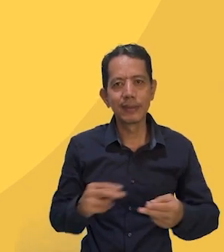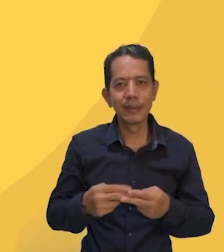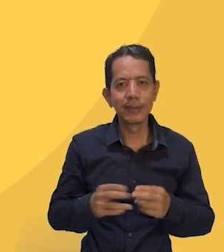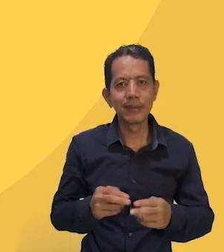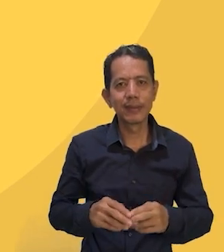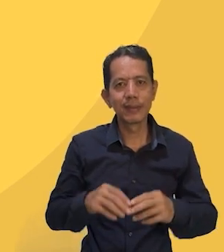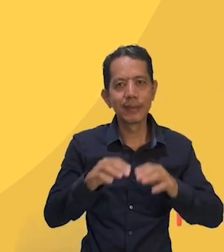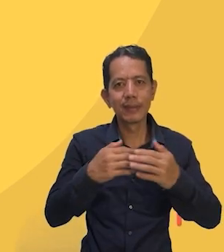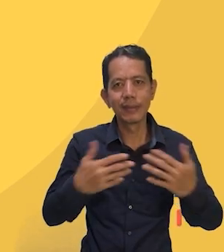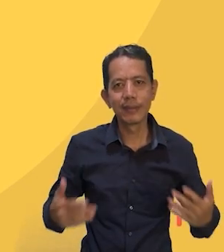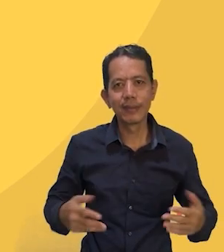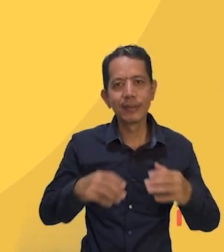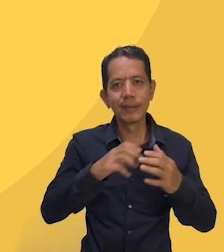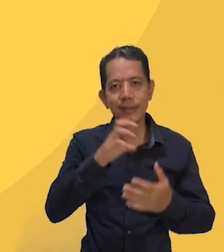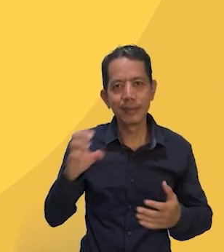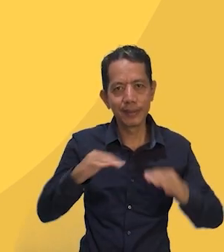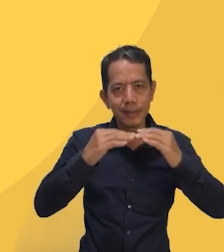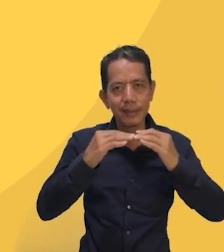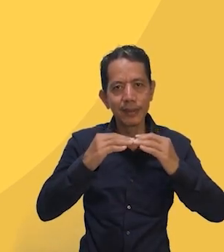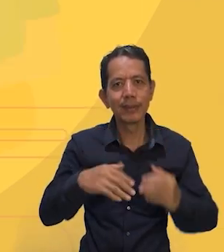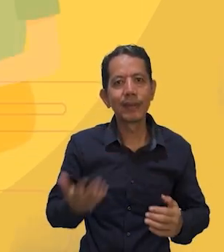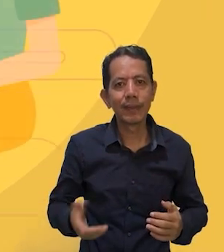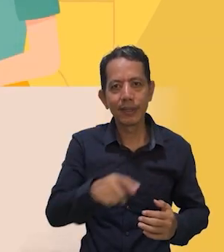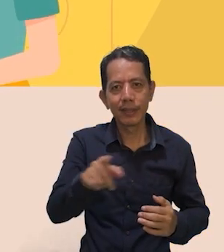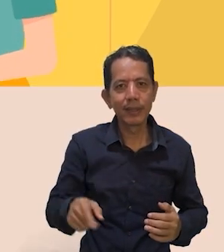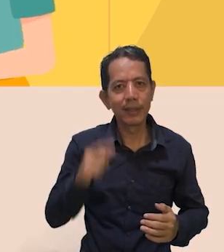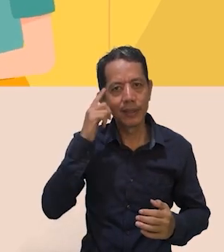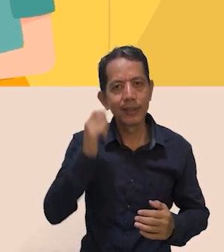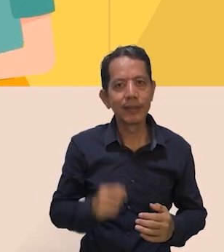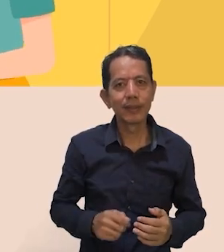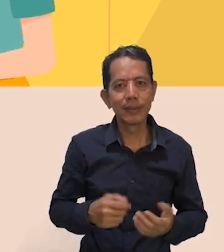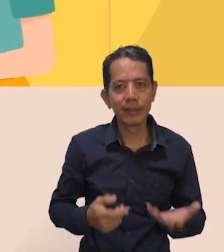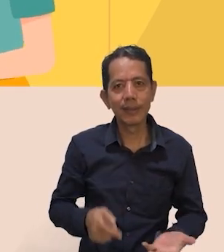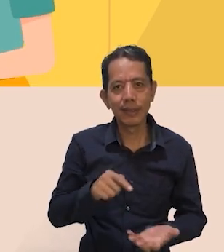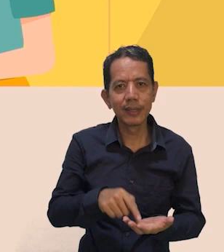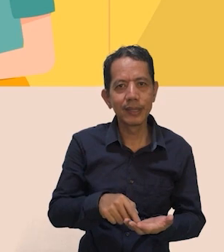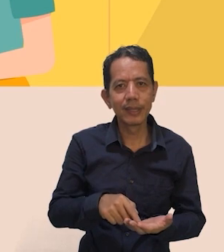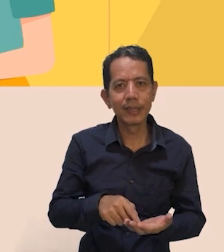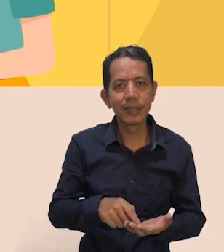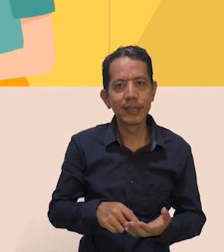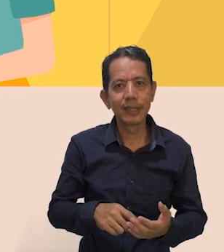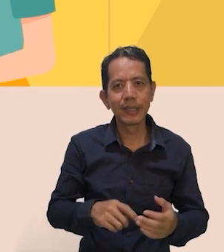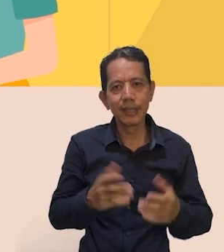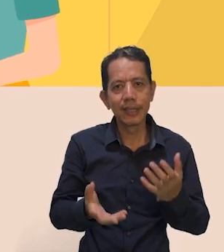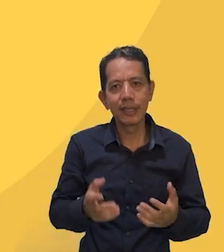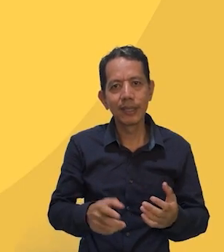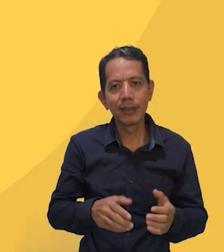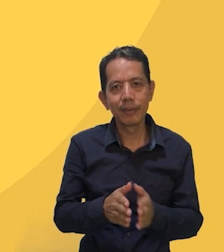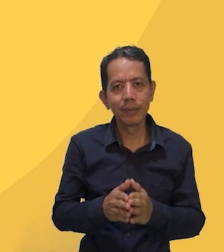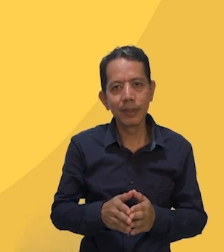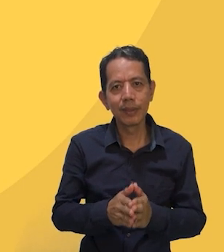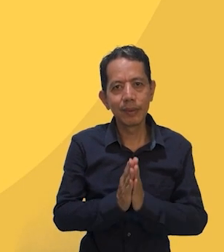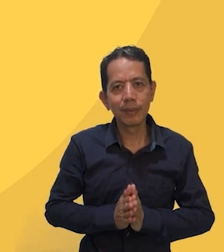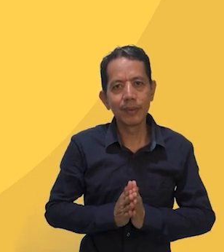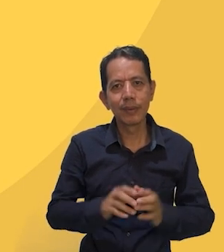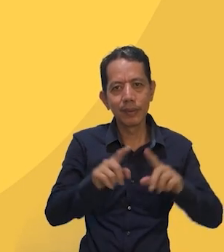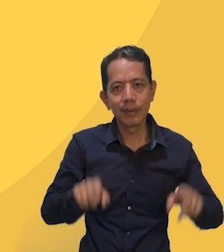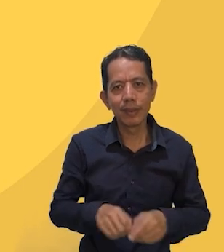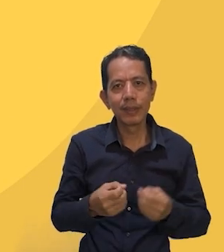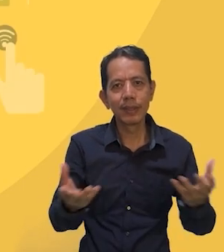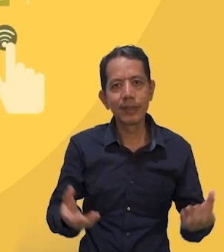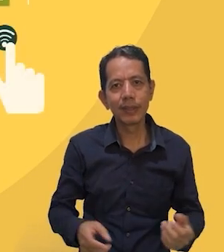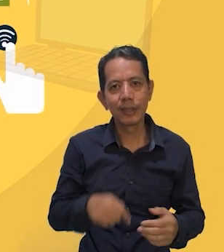Halo rekan-rekan masyarakat pencari keadilan, apakah kalian tahu saat ini layanan pembuatan permohonan